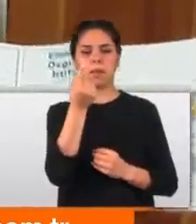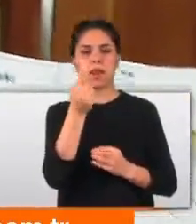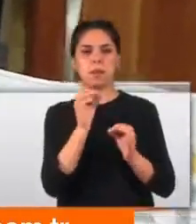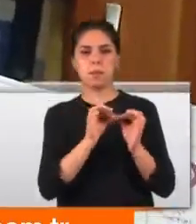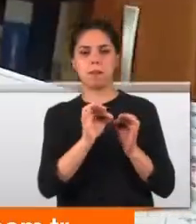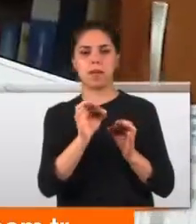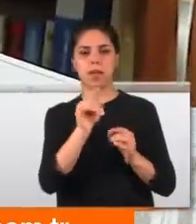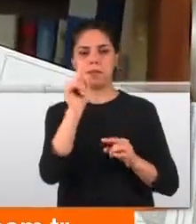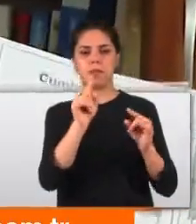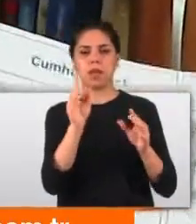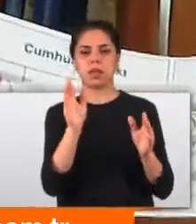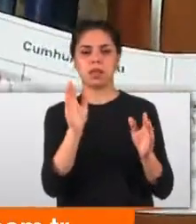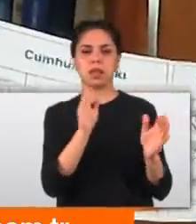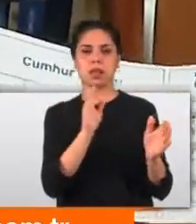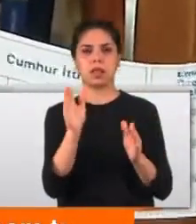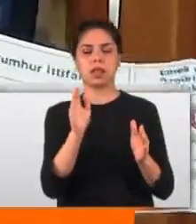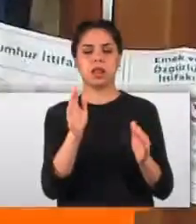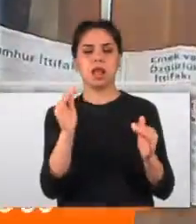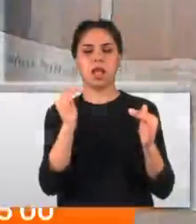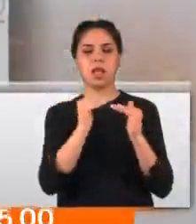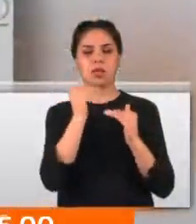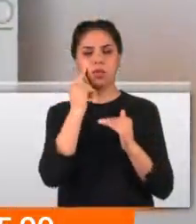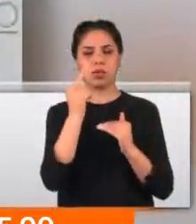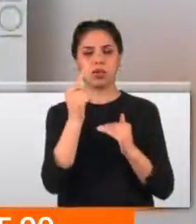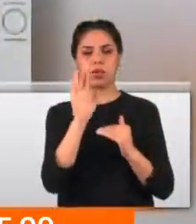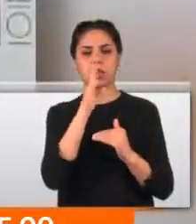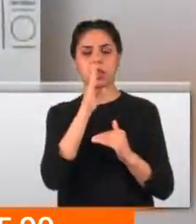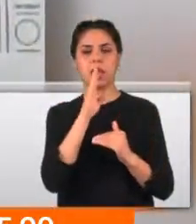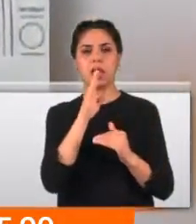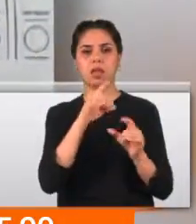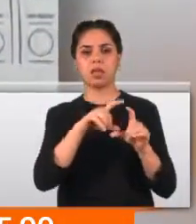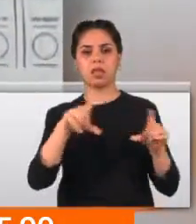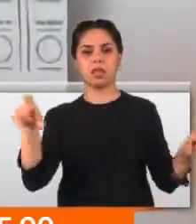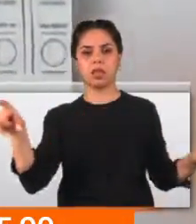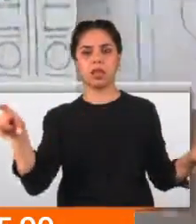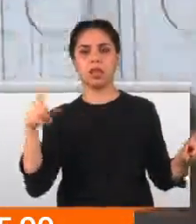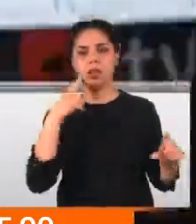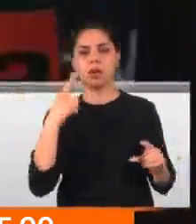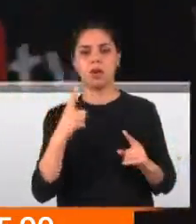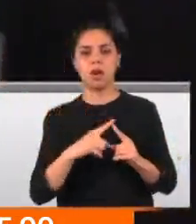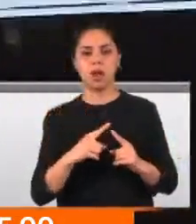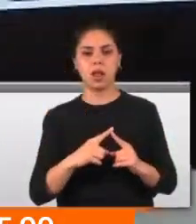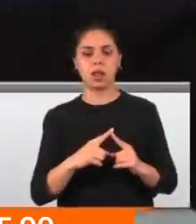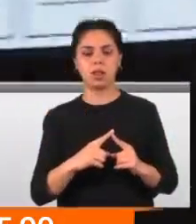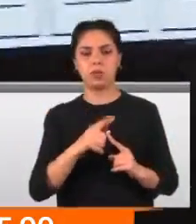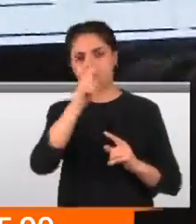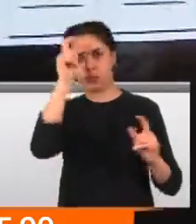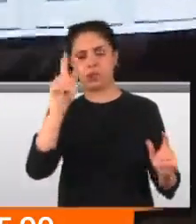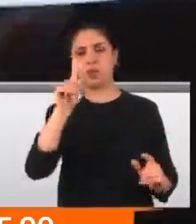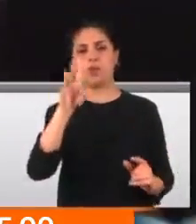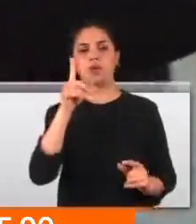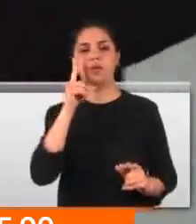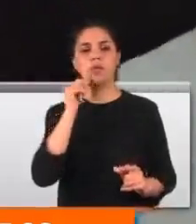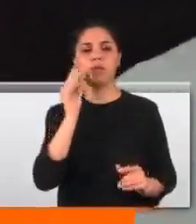Bazı yerlerde oynama oldu eşit şekilde Çünkü kağıdın boyutunu Aşan Bir şekildeydi Türkiye'nin 14